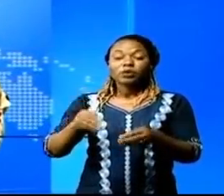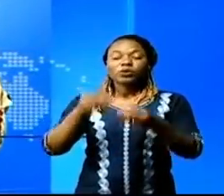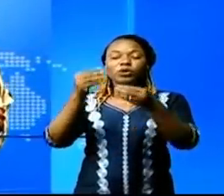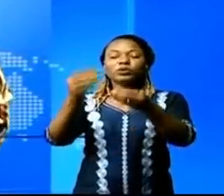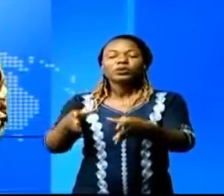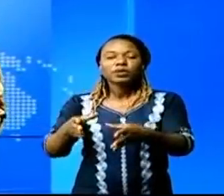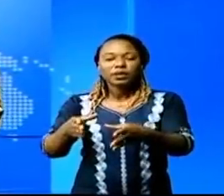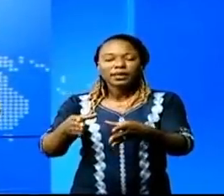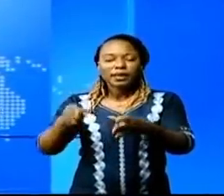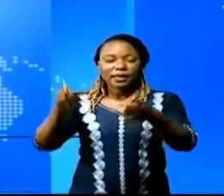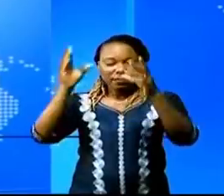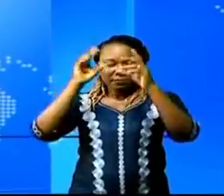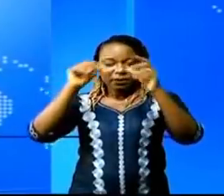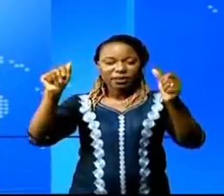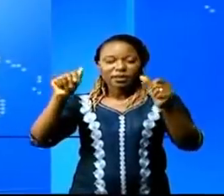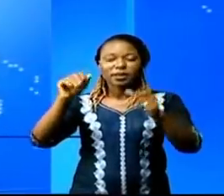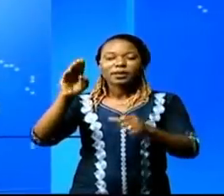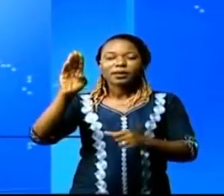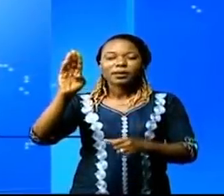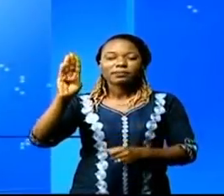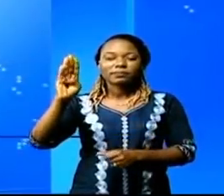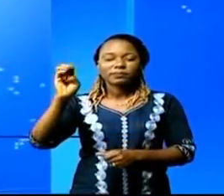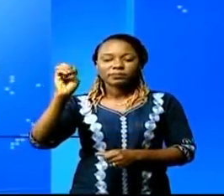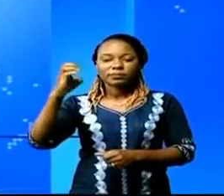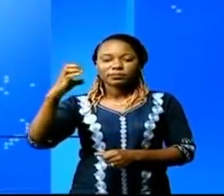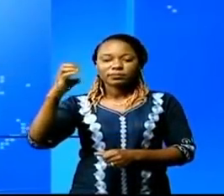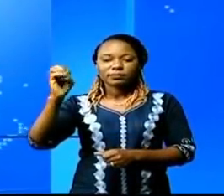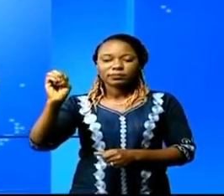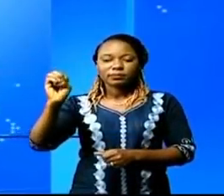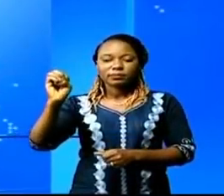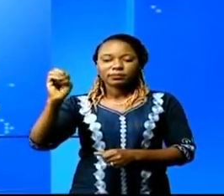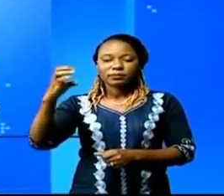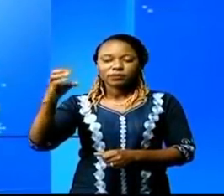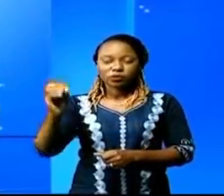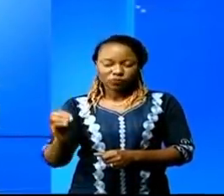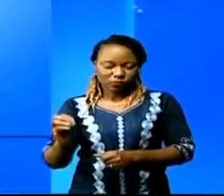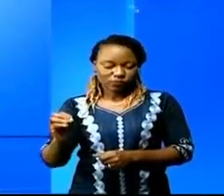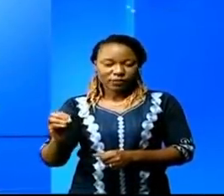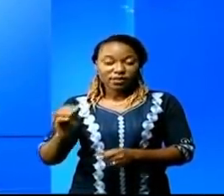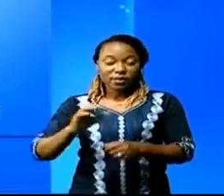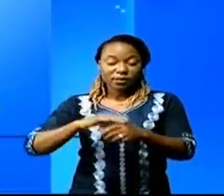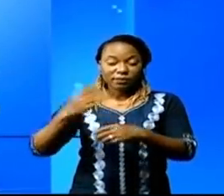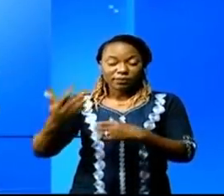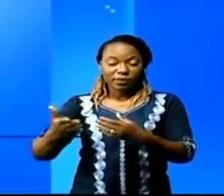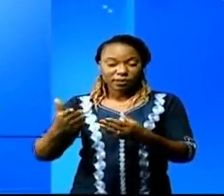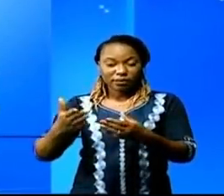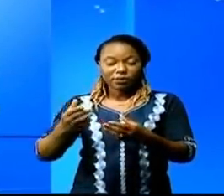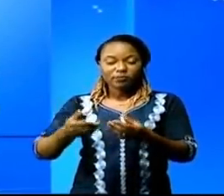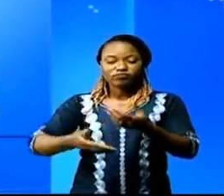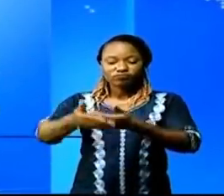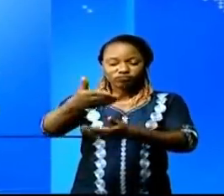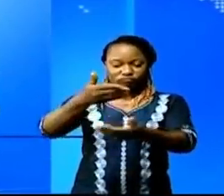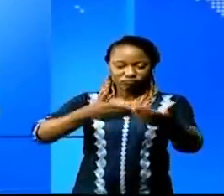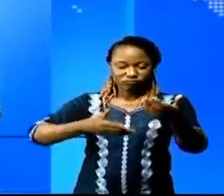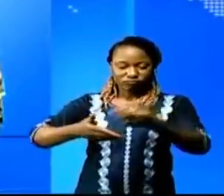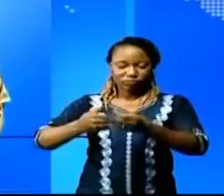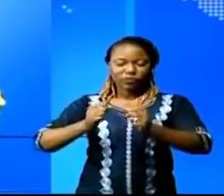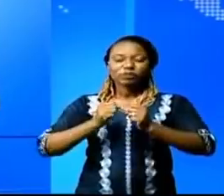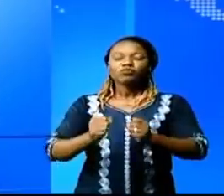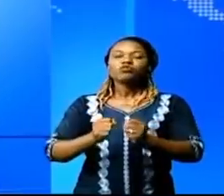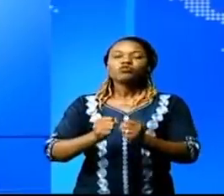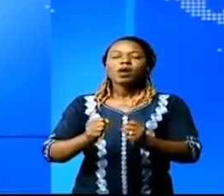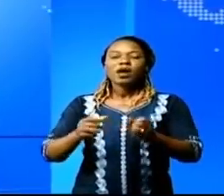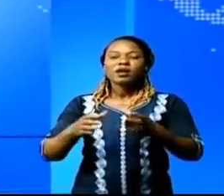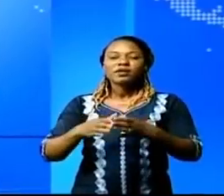pris officiellement possession de ce bureau après une cérémonie de passation de pouvoir avec